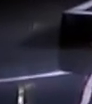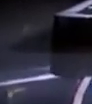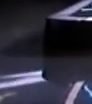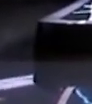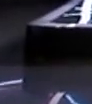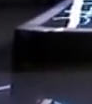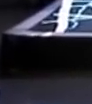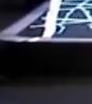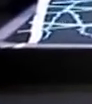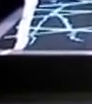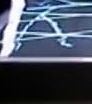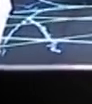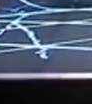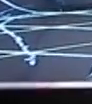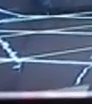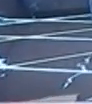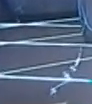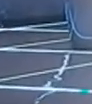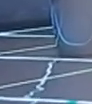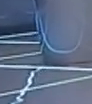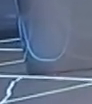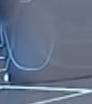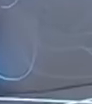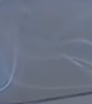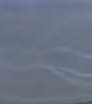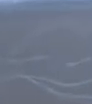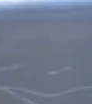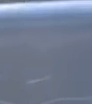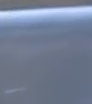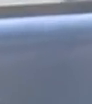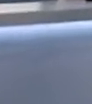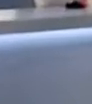Ең маңызды жаңалықтардан хабардар болыңыз. Жаңа бейне жазбаларды өткізіп